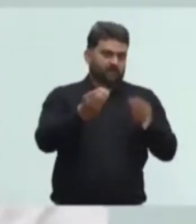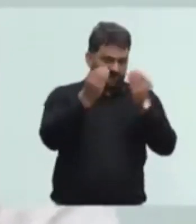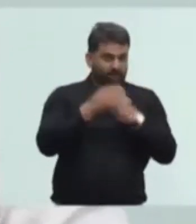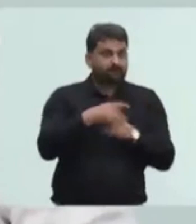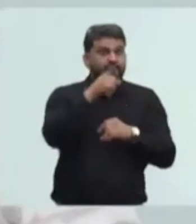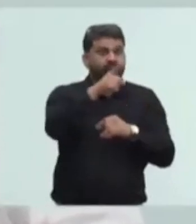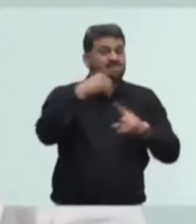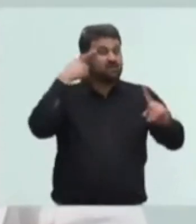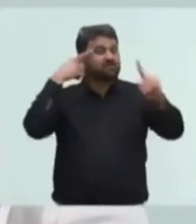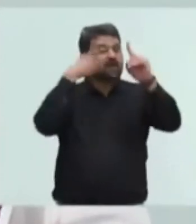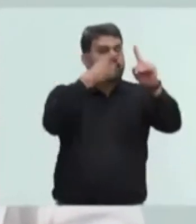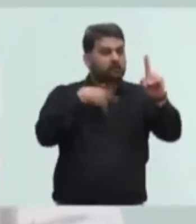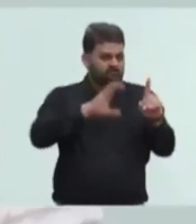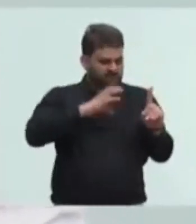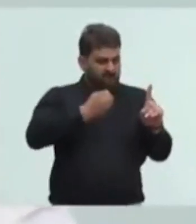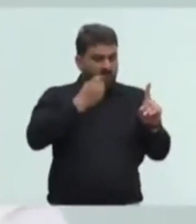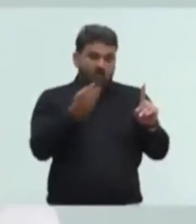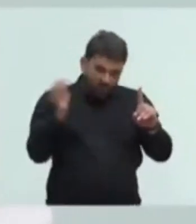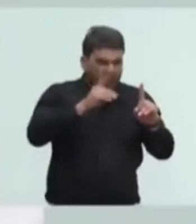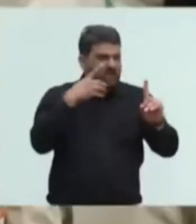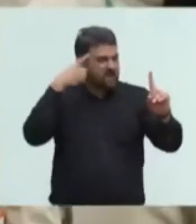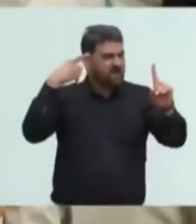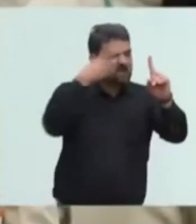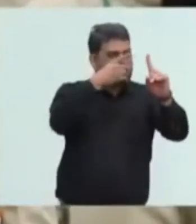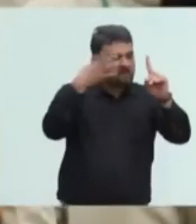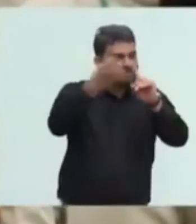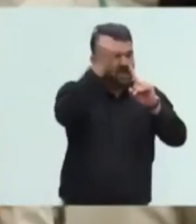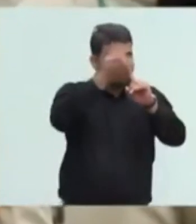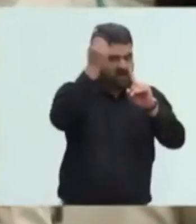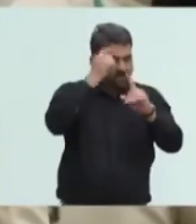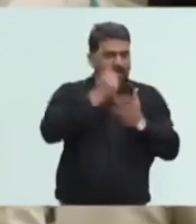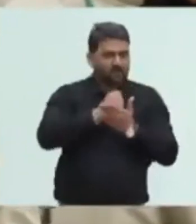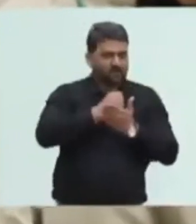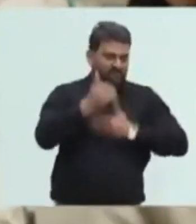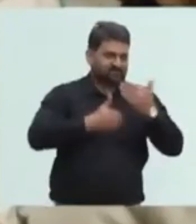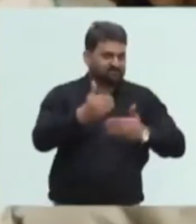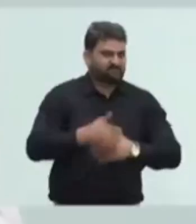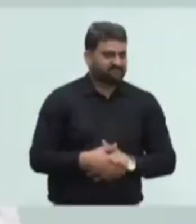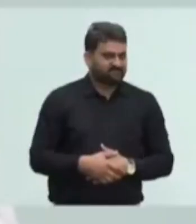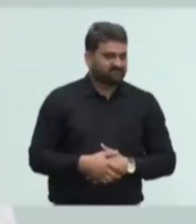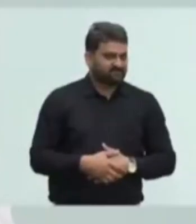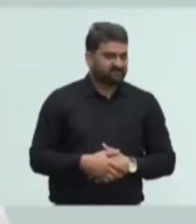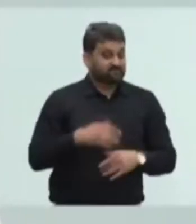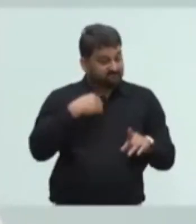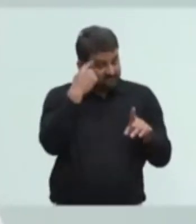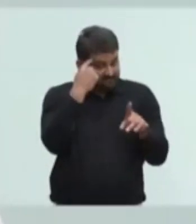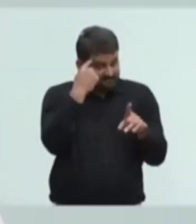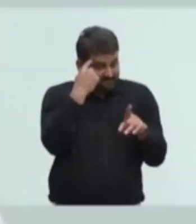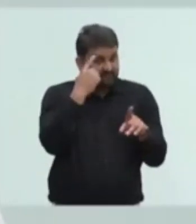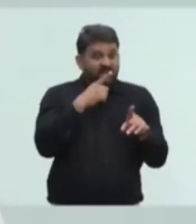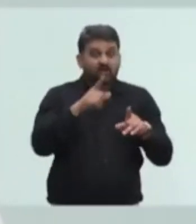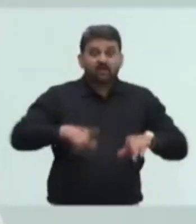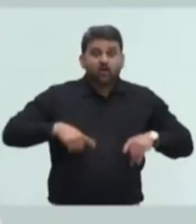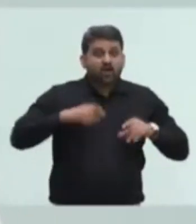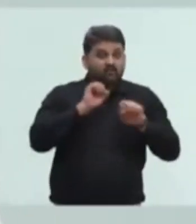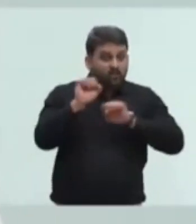आप अपने टारगेट नए तय करते जाते उन्हें टारगेट को प्राप्त करने की कोशिश करते हैं मैं समझता हूं